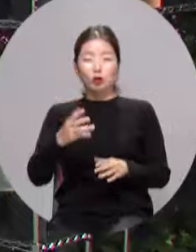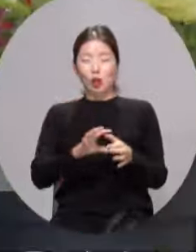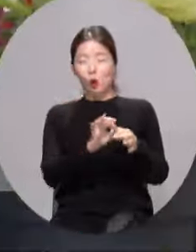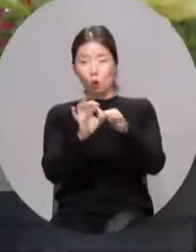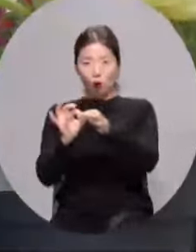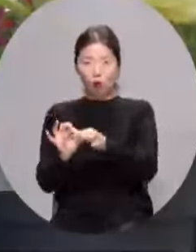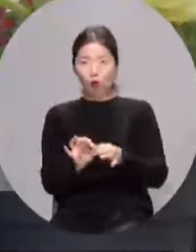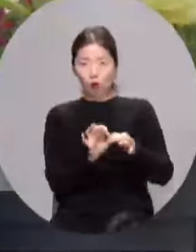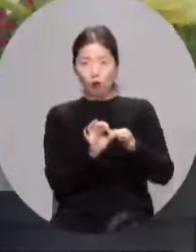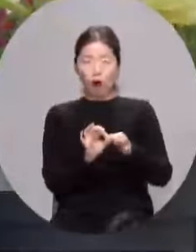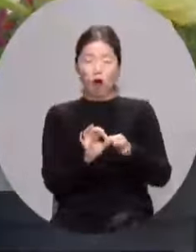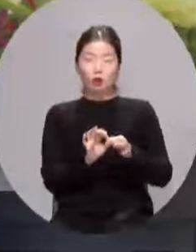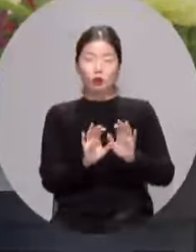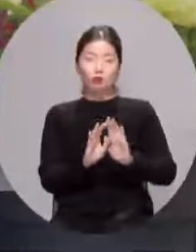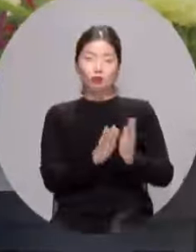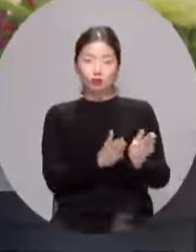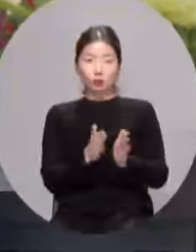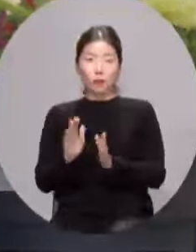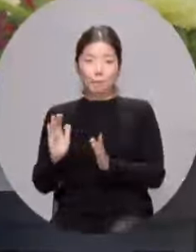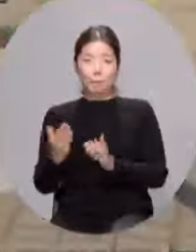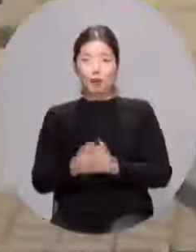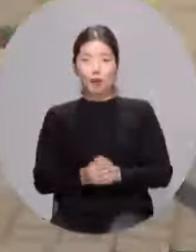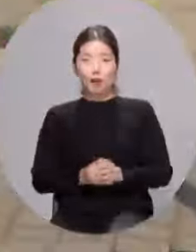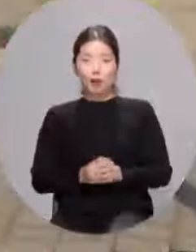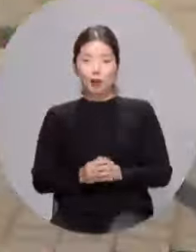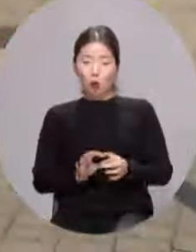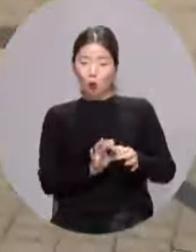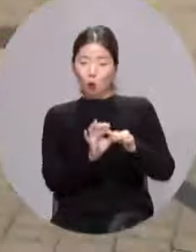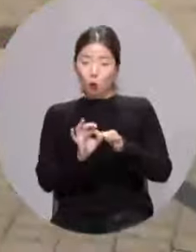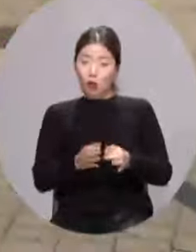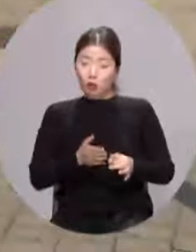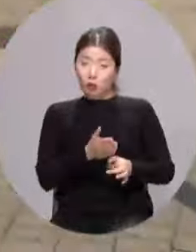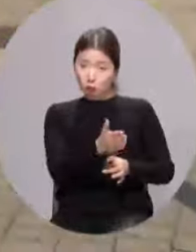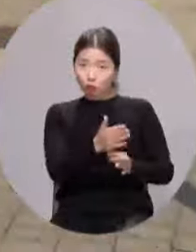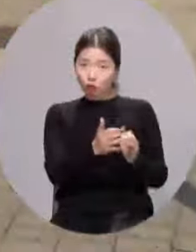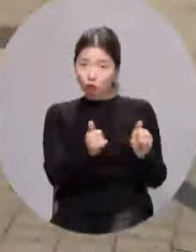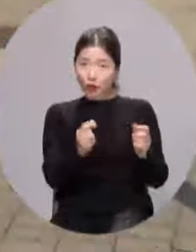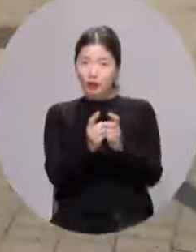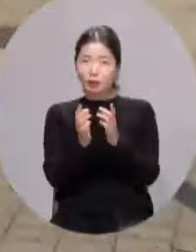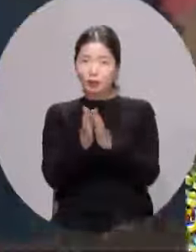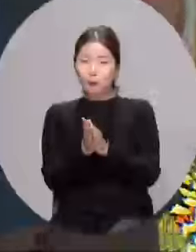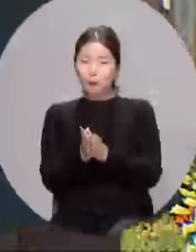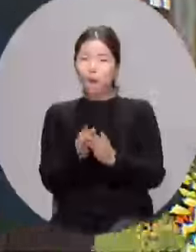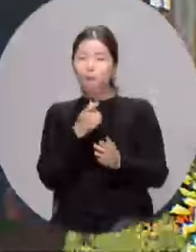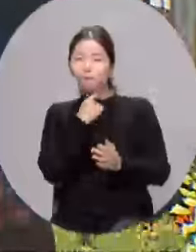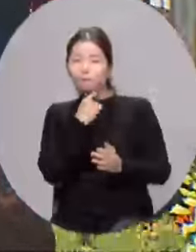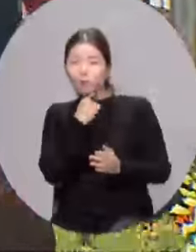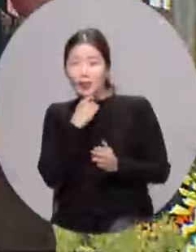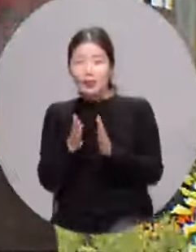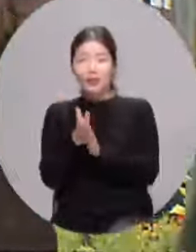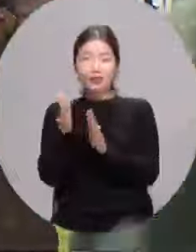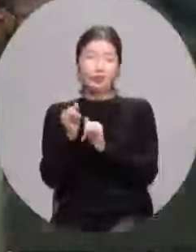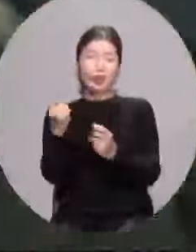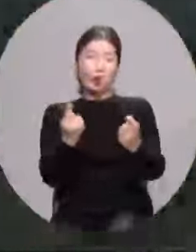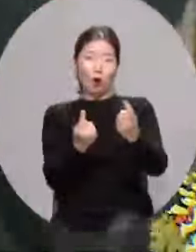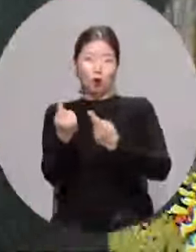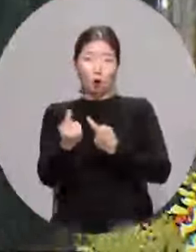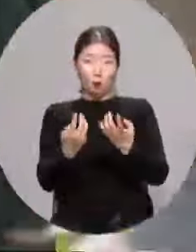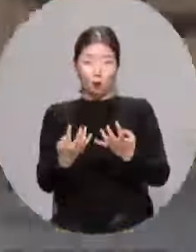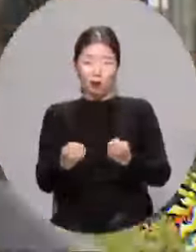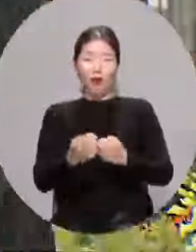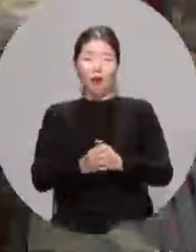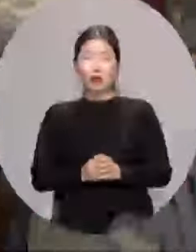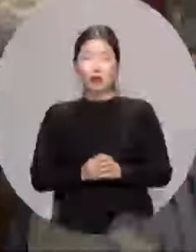업체가 박람회를 채웠습니다. 조경산업 관계자들뿐만 아니라 직접 정원을 꾸며보고 싶어하는 시민들도 대거